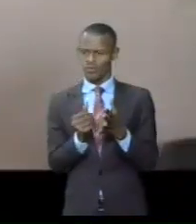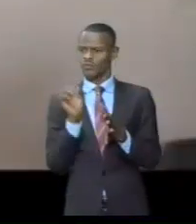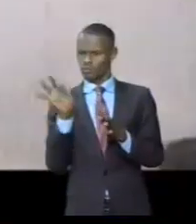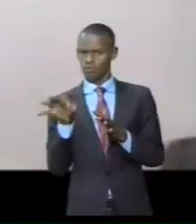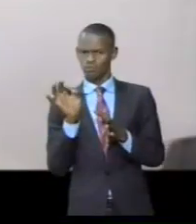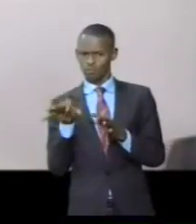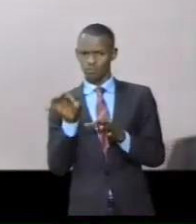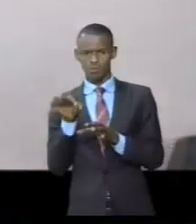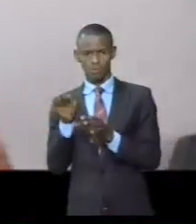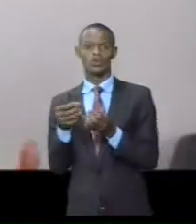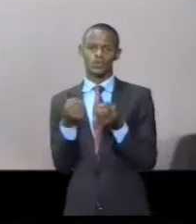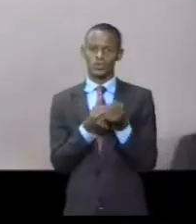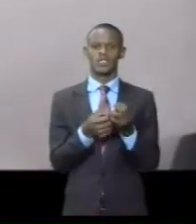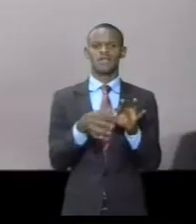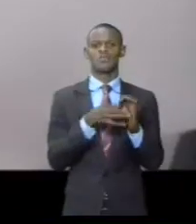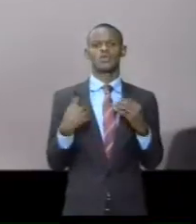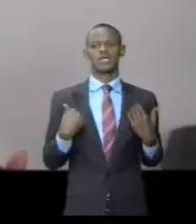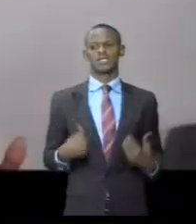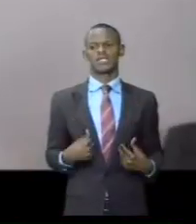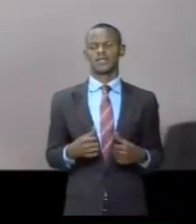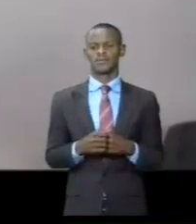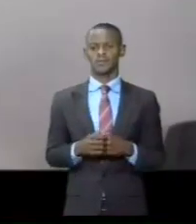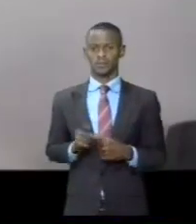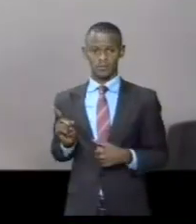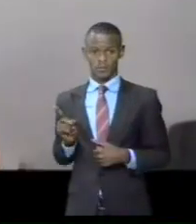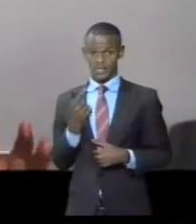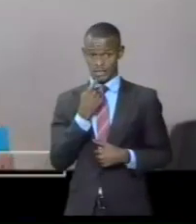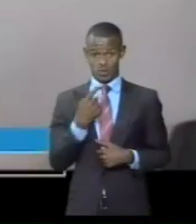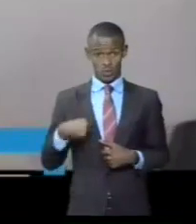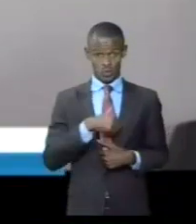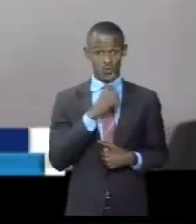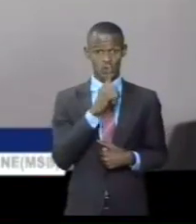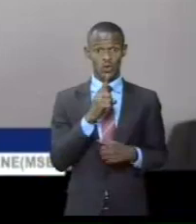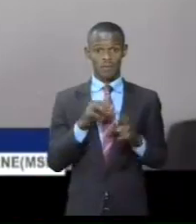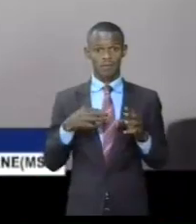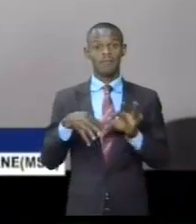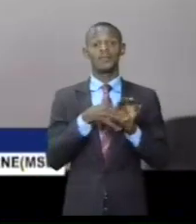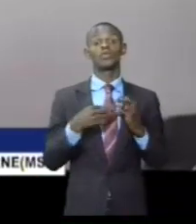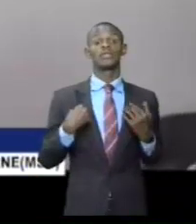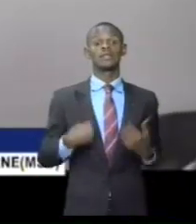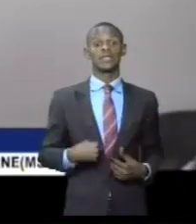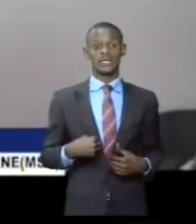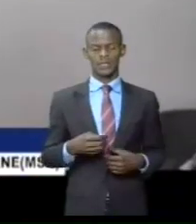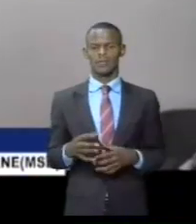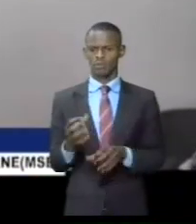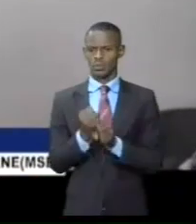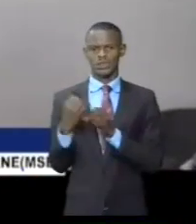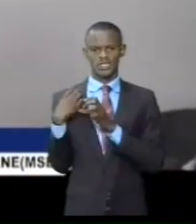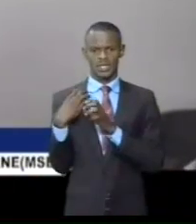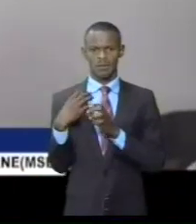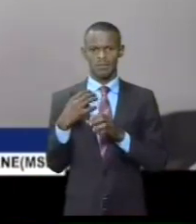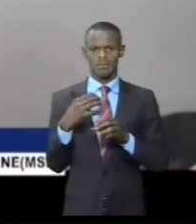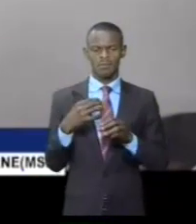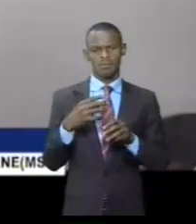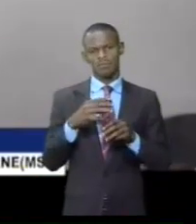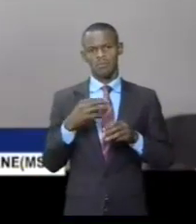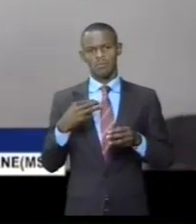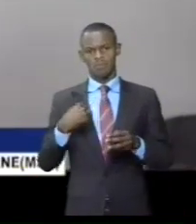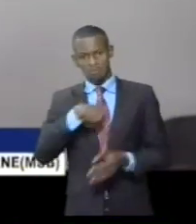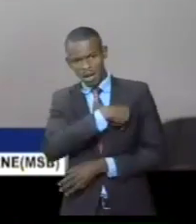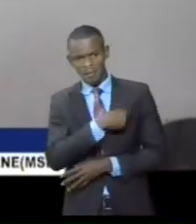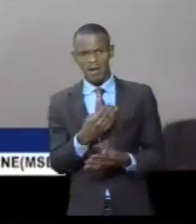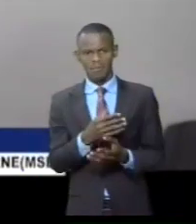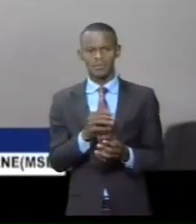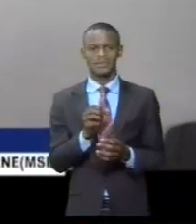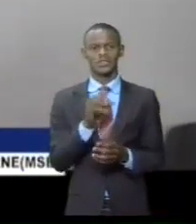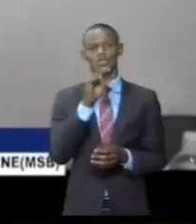de santé qui prend les membres à charge à 90% et à 100%. Souvent les 100%, ce sont